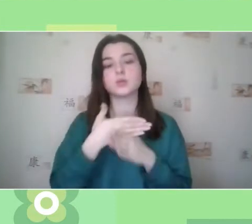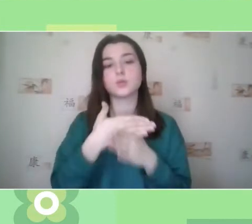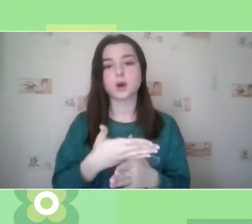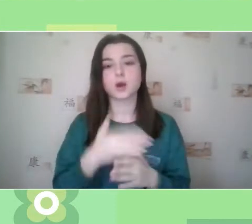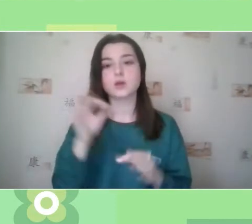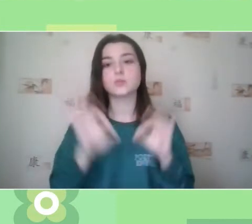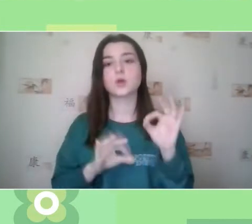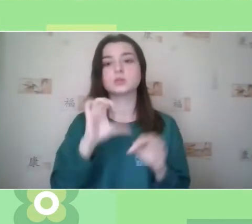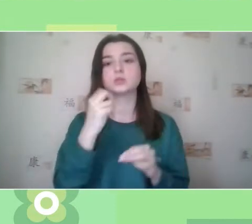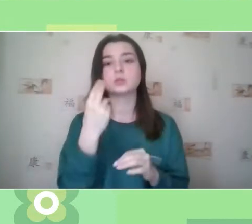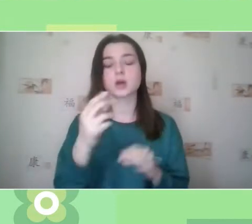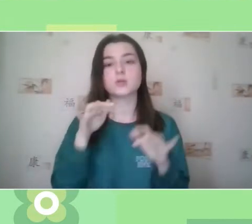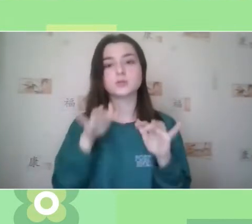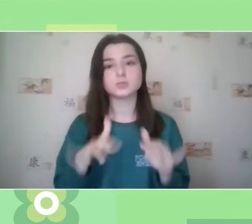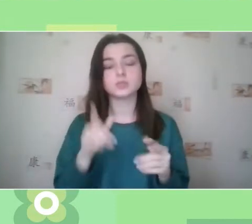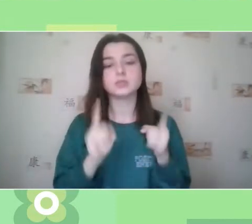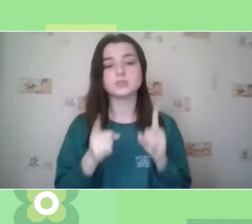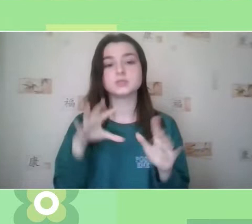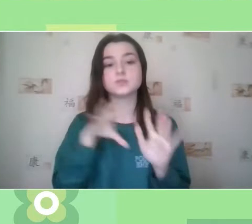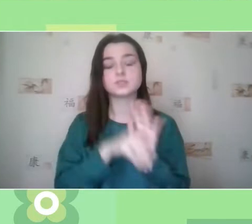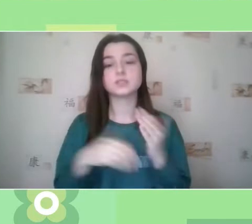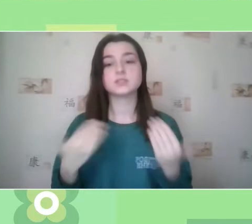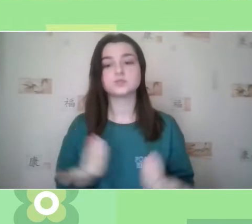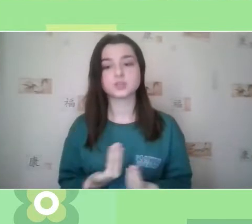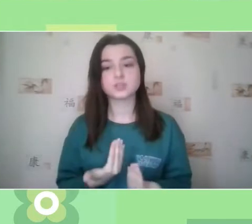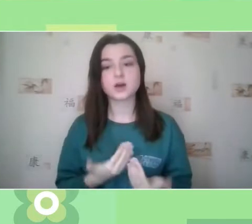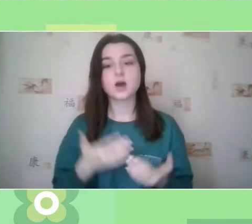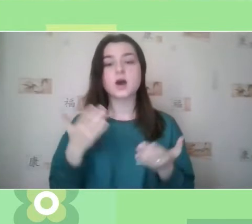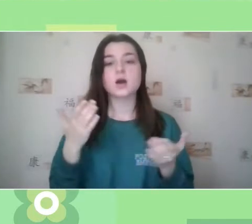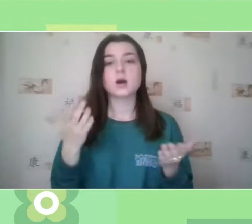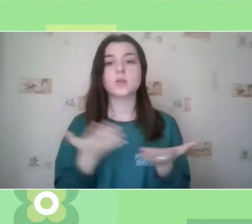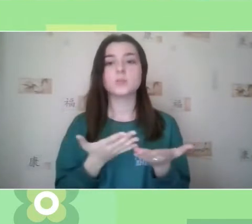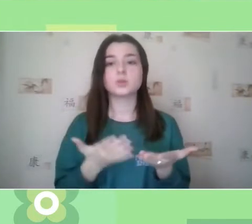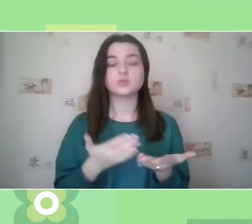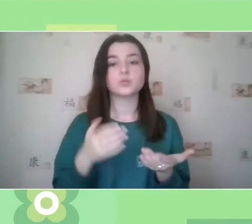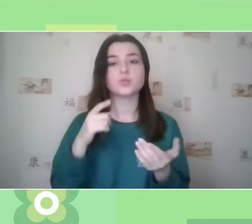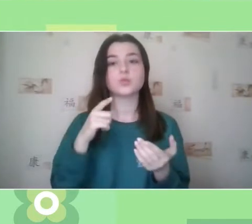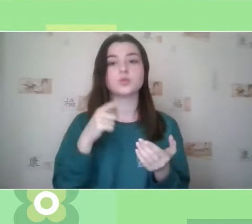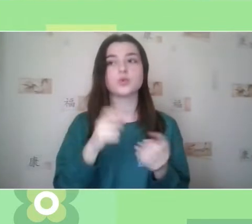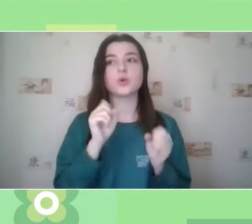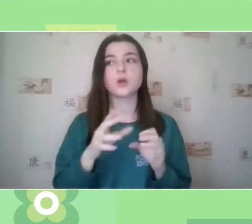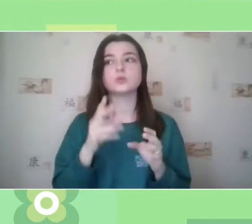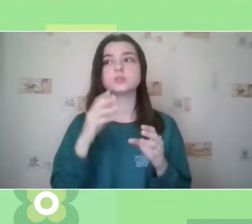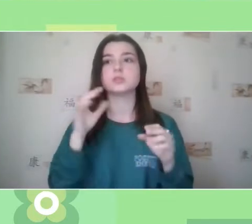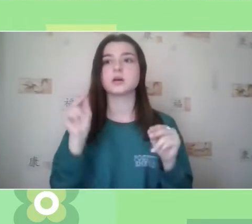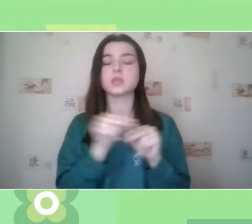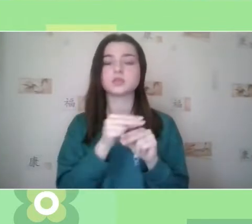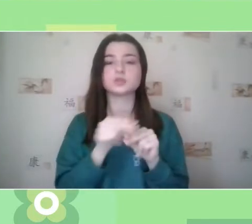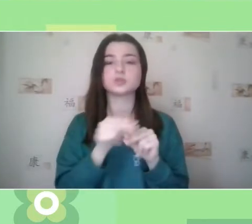соціальної дії, дійсно втілити в життя, причому масштабувати його навіть, да? Відповідаючи